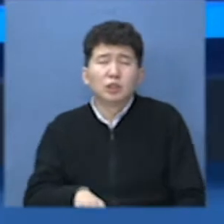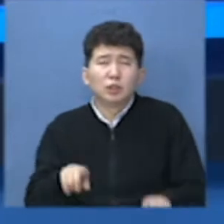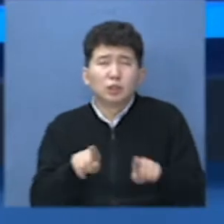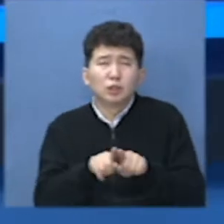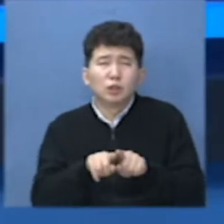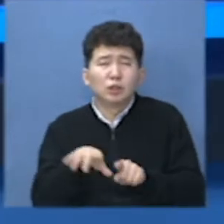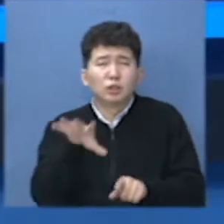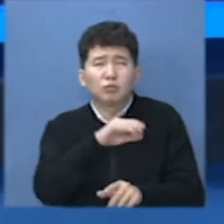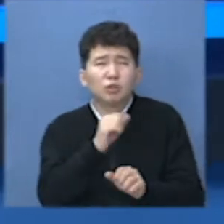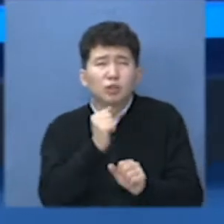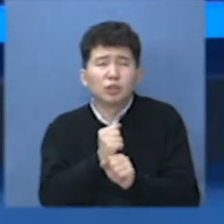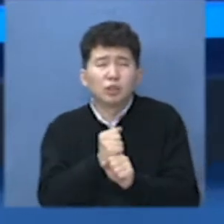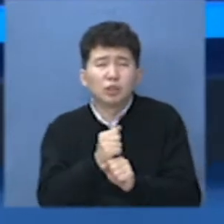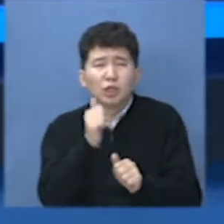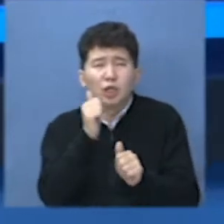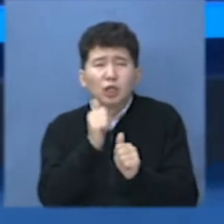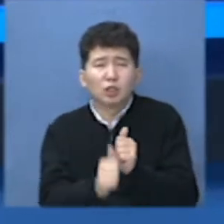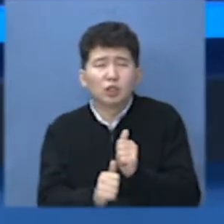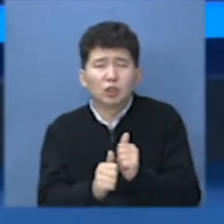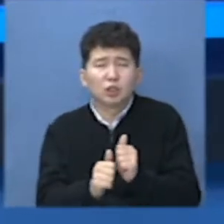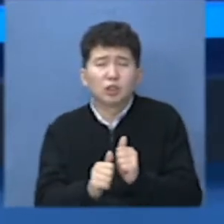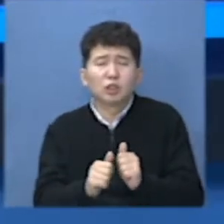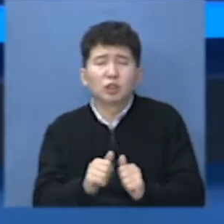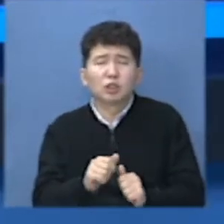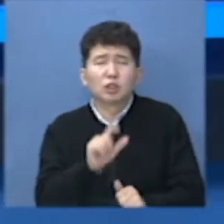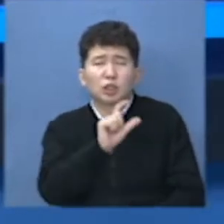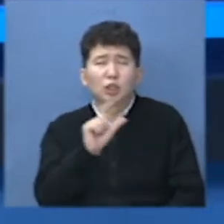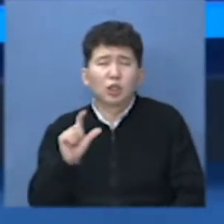жасалған. Кез келген науқас өз таңдауын жасай алады.